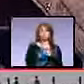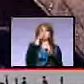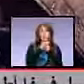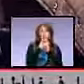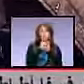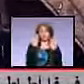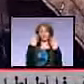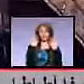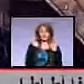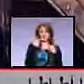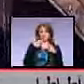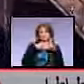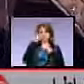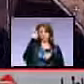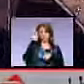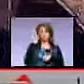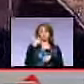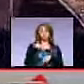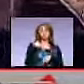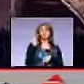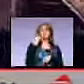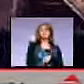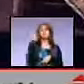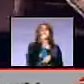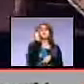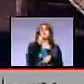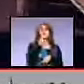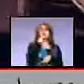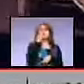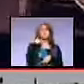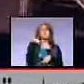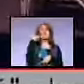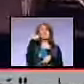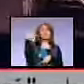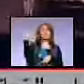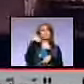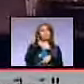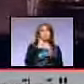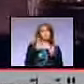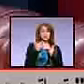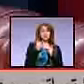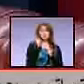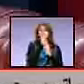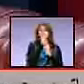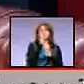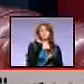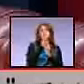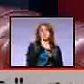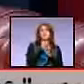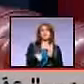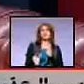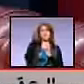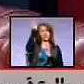بالتليفون. ما كنتش ساعتها للاسف مسجل الرقم فرديت الو كريم انا سميرة احمد. مدام سميرة زي